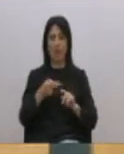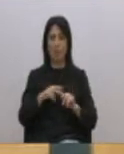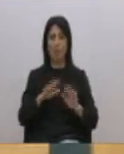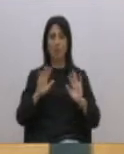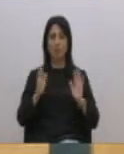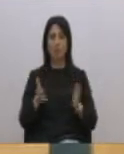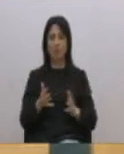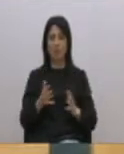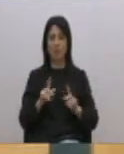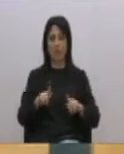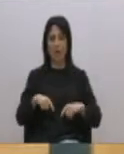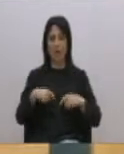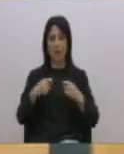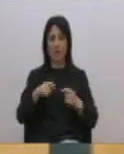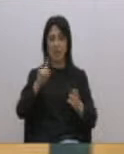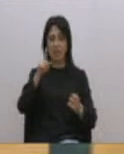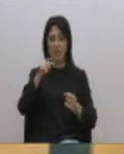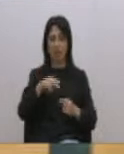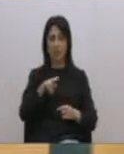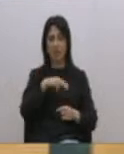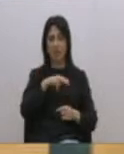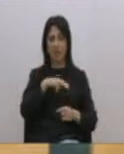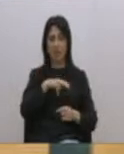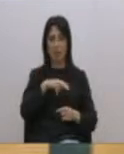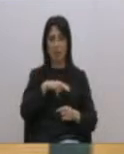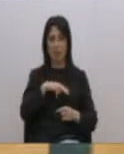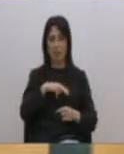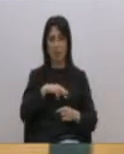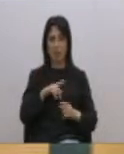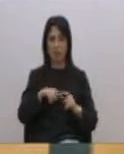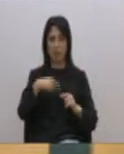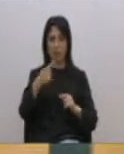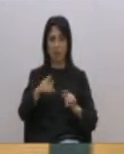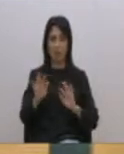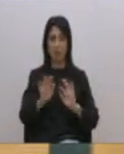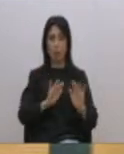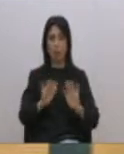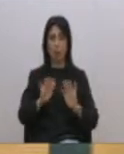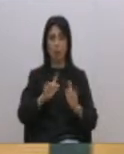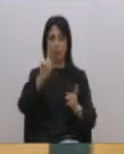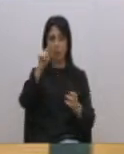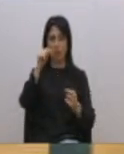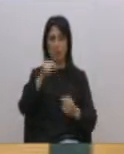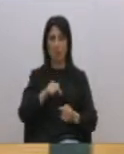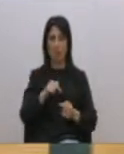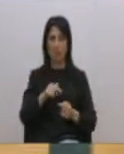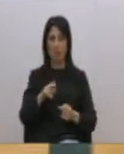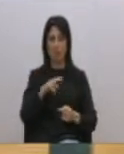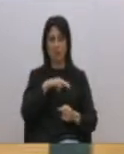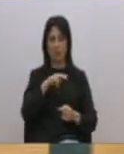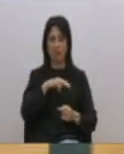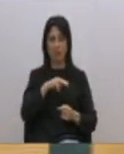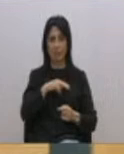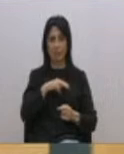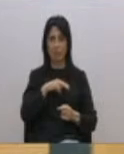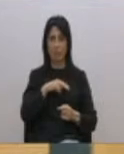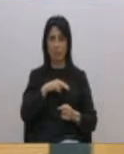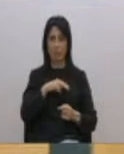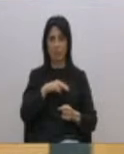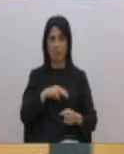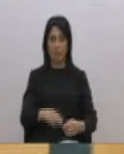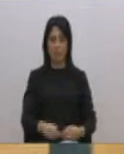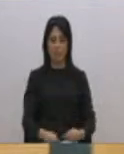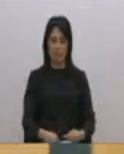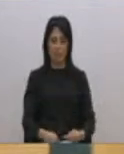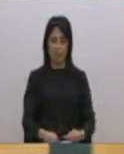შემთხვევაში, გადაეცემა შესაბამის საპარლამენტო, ასე ვთქვათ, შემდგომი პროცედურებისათვის შესაბამის საპარლამენტო, ასე ვთქვათ,